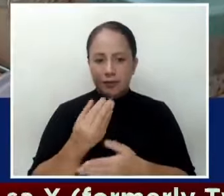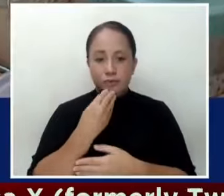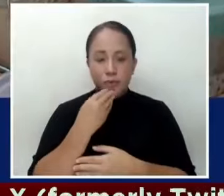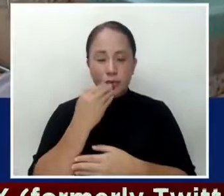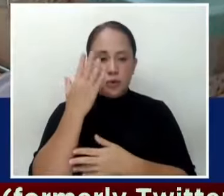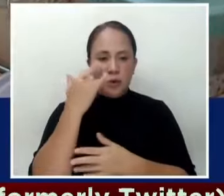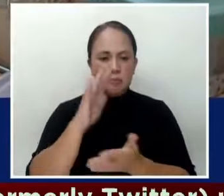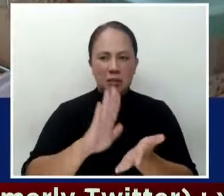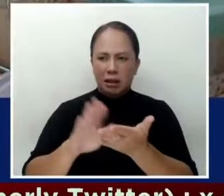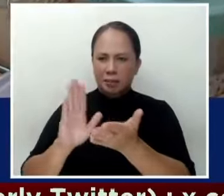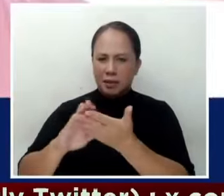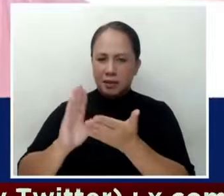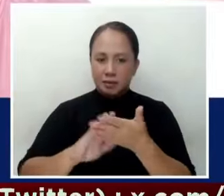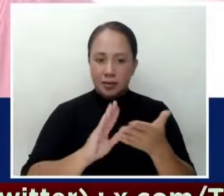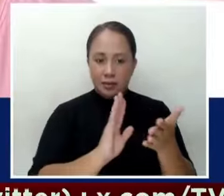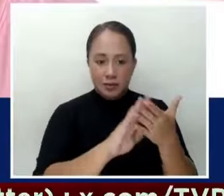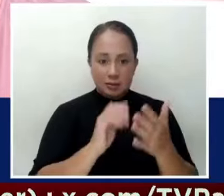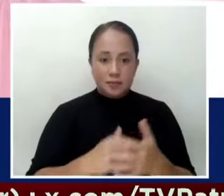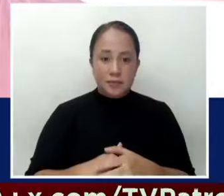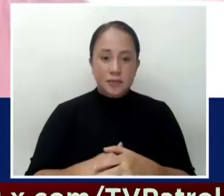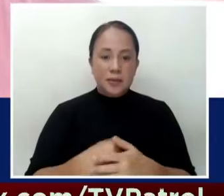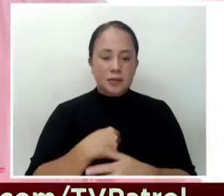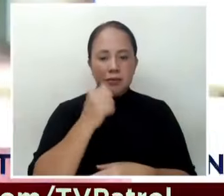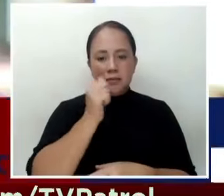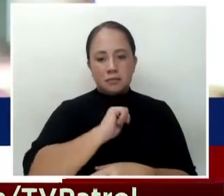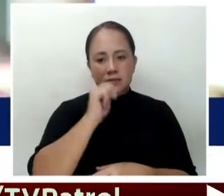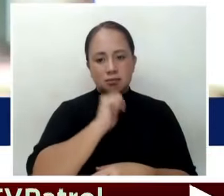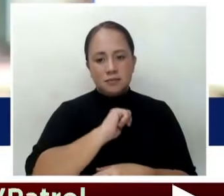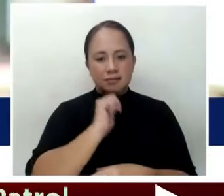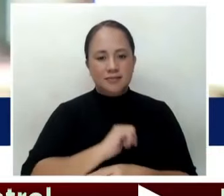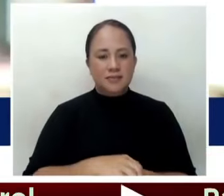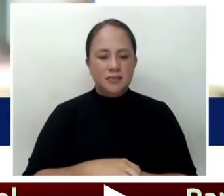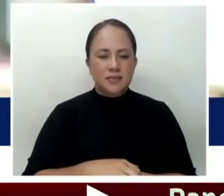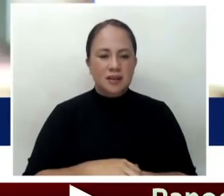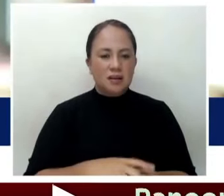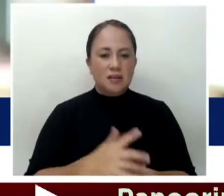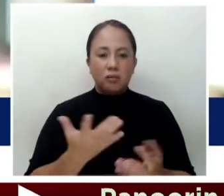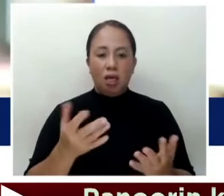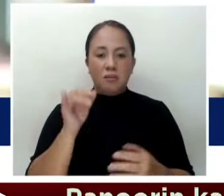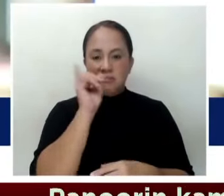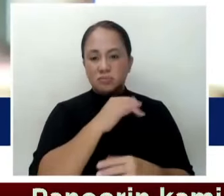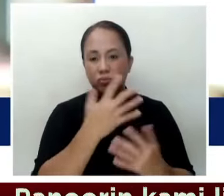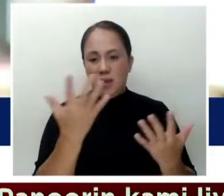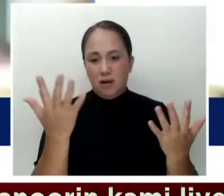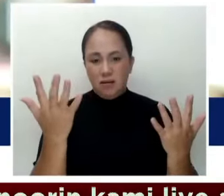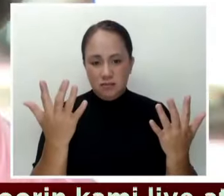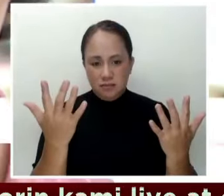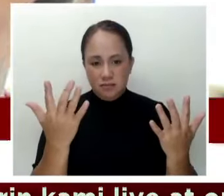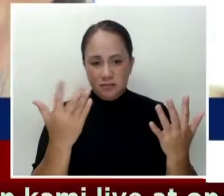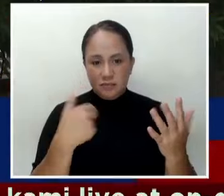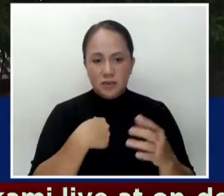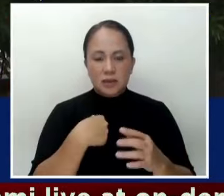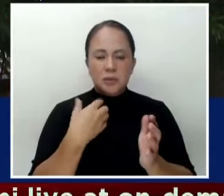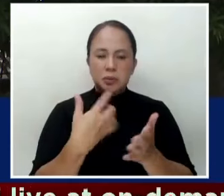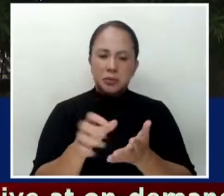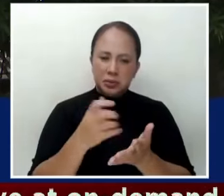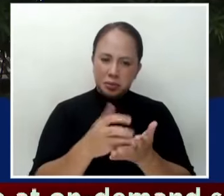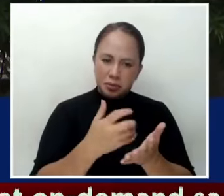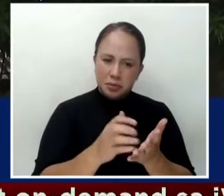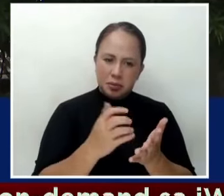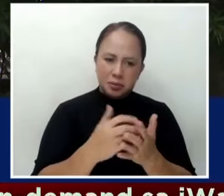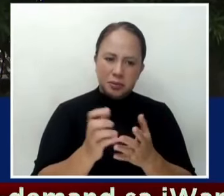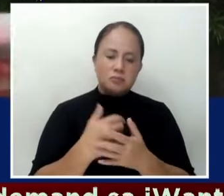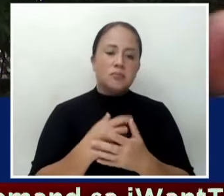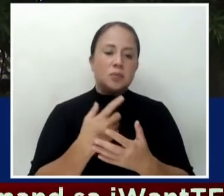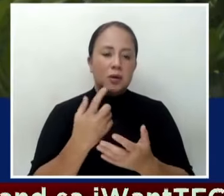mahal ang mga bilihin. Tsaga-tsaga na lang. So wala rin matitira. Gaspang gastos. Lumalabas